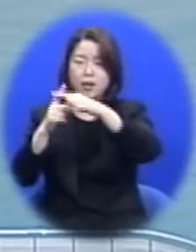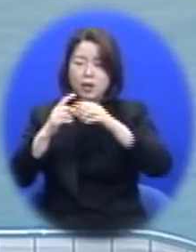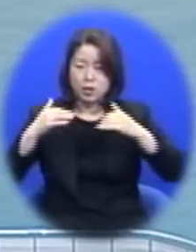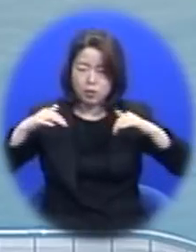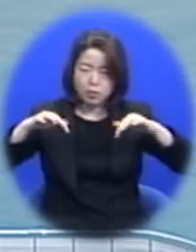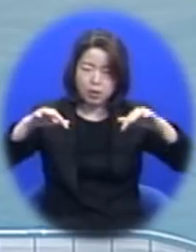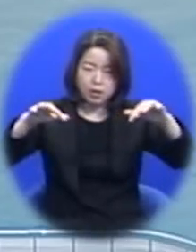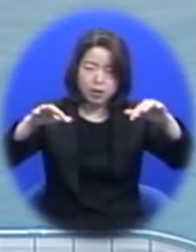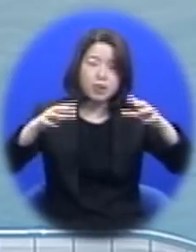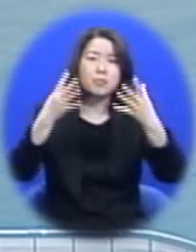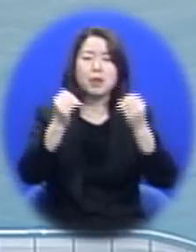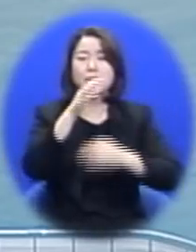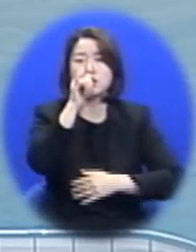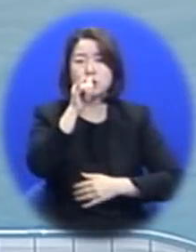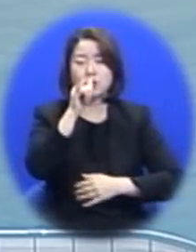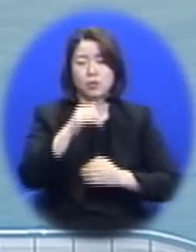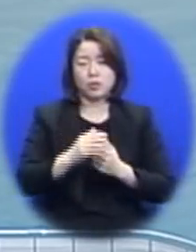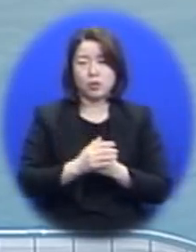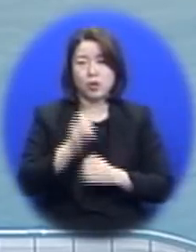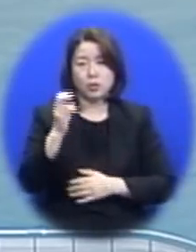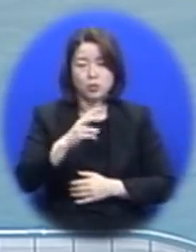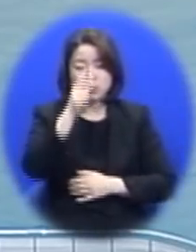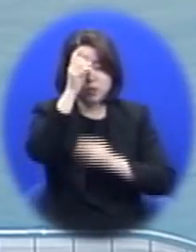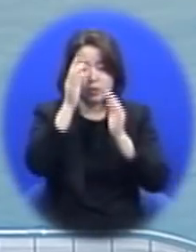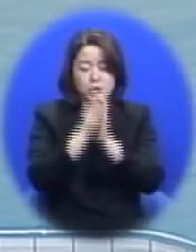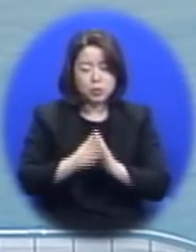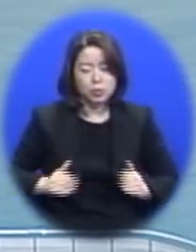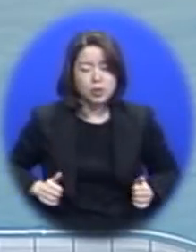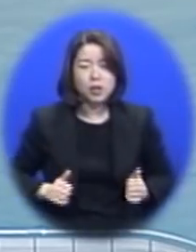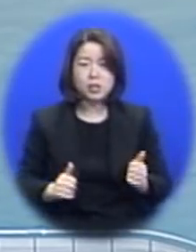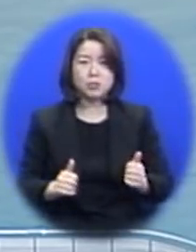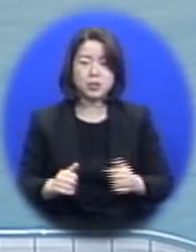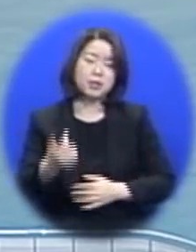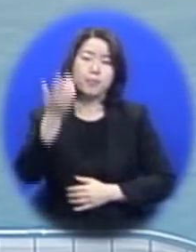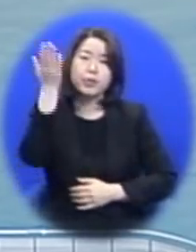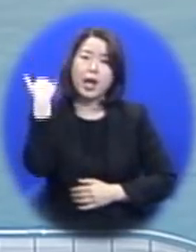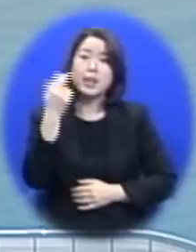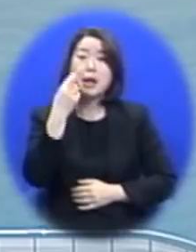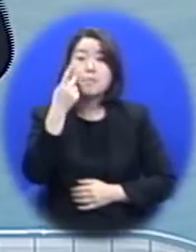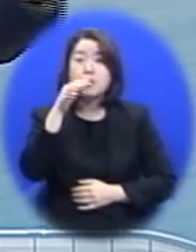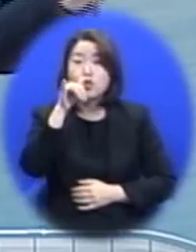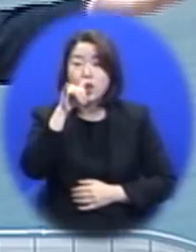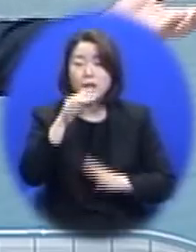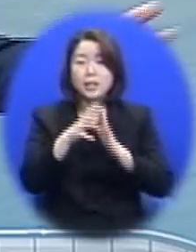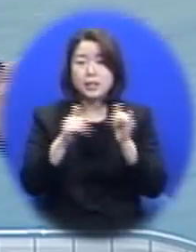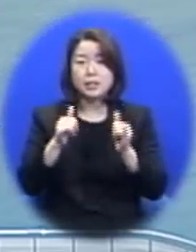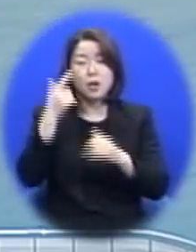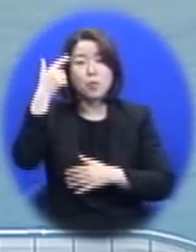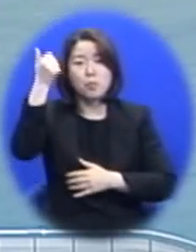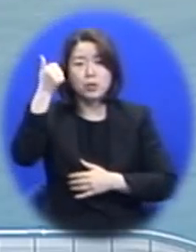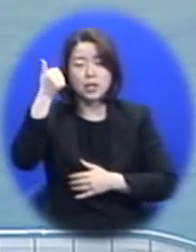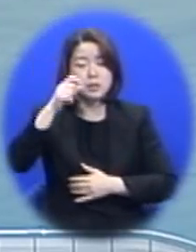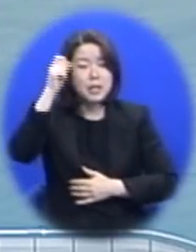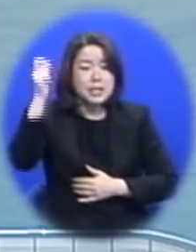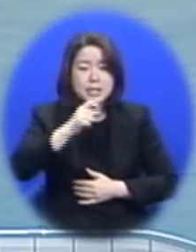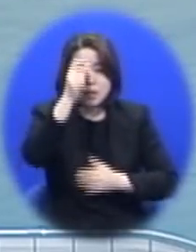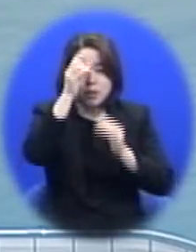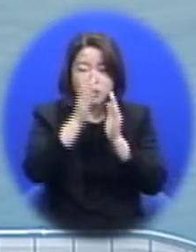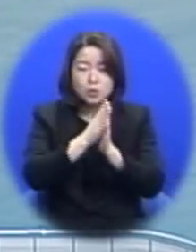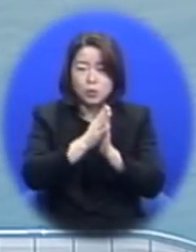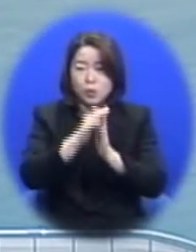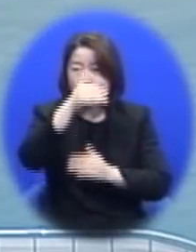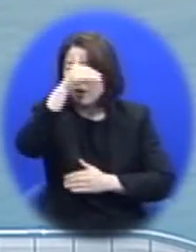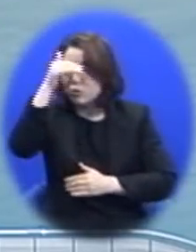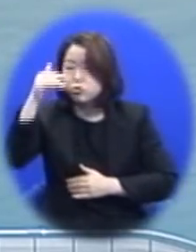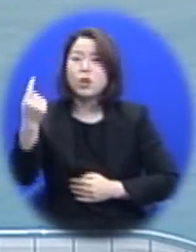얼마나 기도는 또 열심히 하는지 한때는 미국에 있는 목사님들이 한국교회 새벽기도 투어를 오셨을 정도.